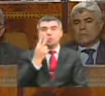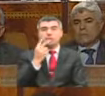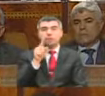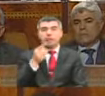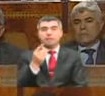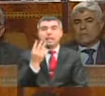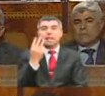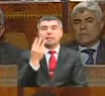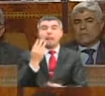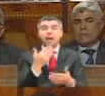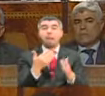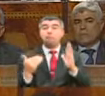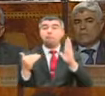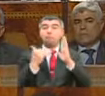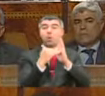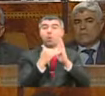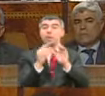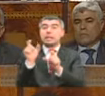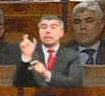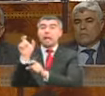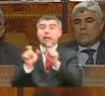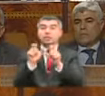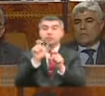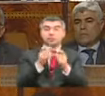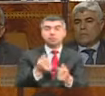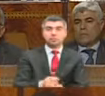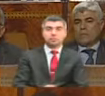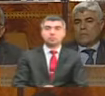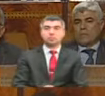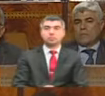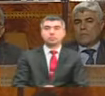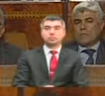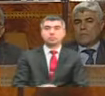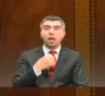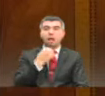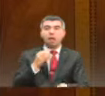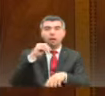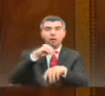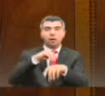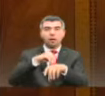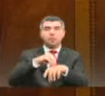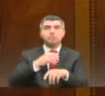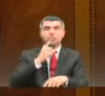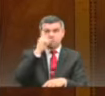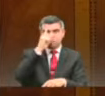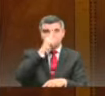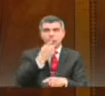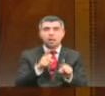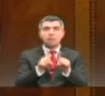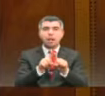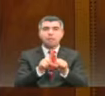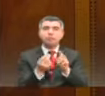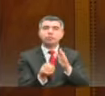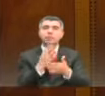2.3 مليون من الحرفيات ومن الحرفيين، ولهذا ستتم بلورة رؤية استراتيجية